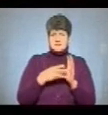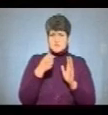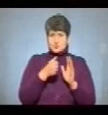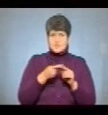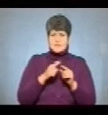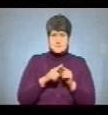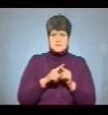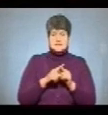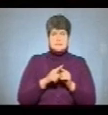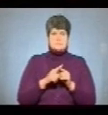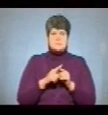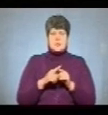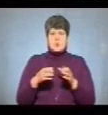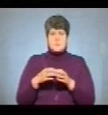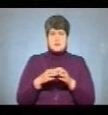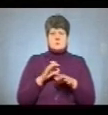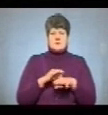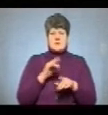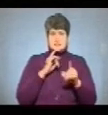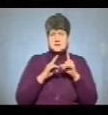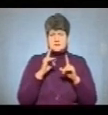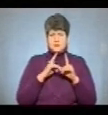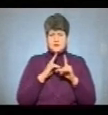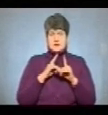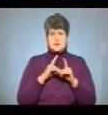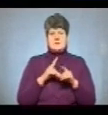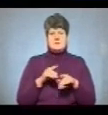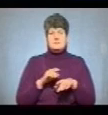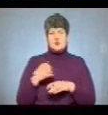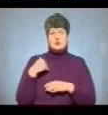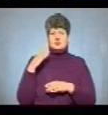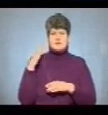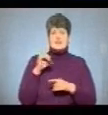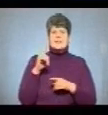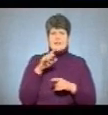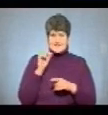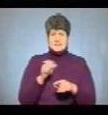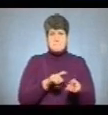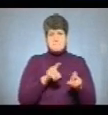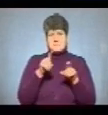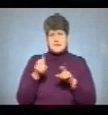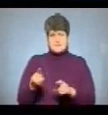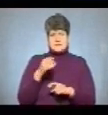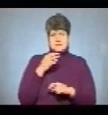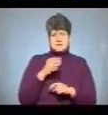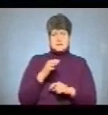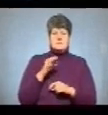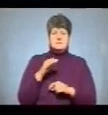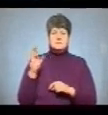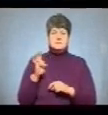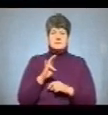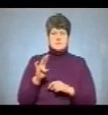ці релігійні громади провели збори і проголосували за перехід, повідомив настоятель храму села Трибухівці отець Степан Татарин.